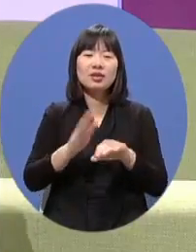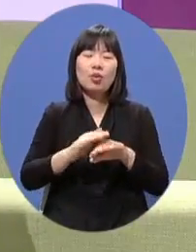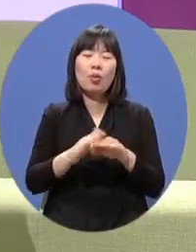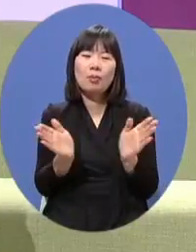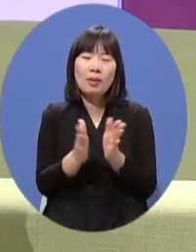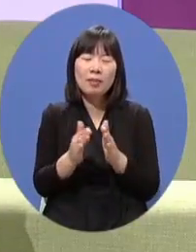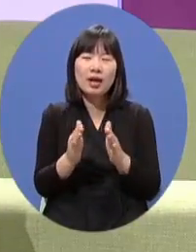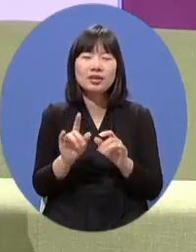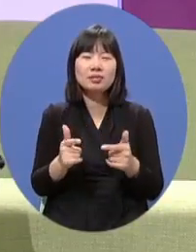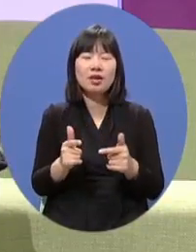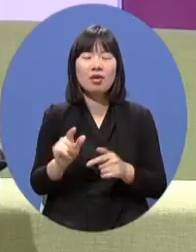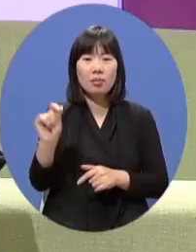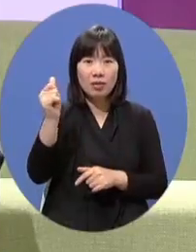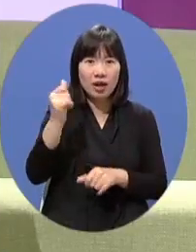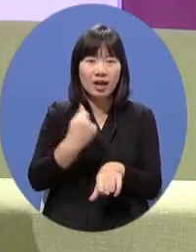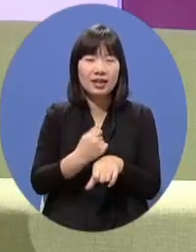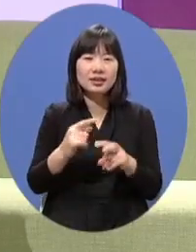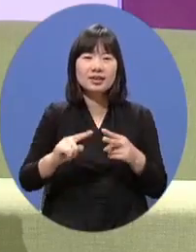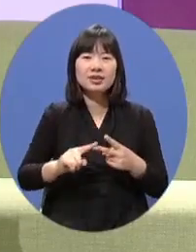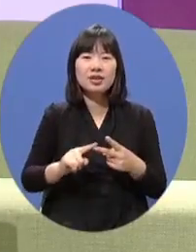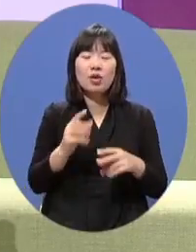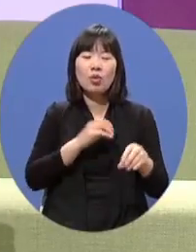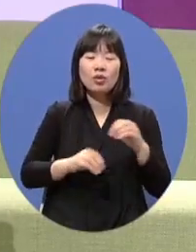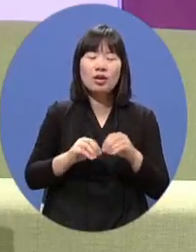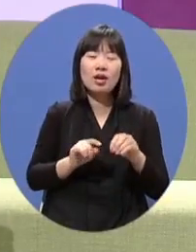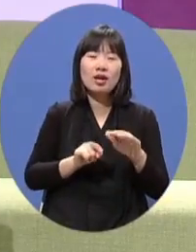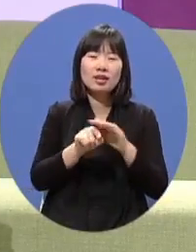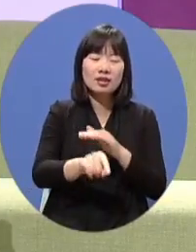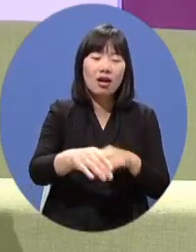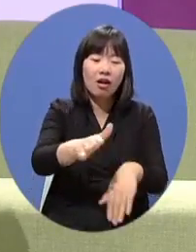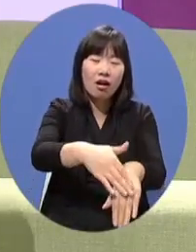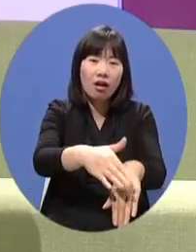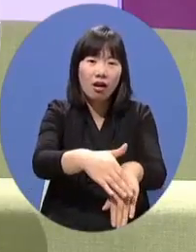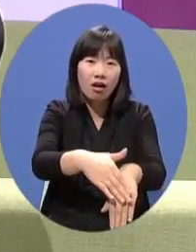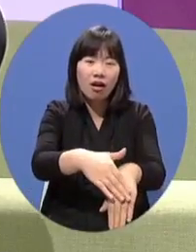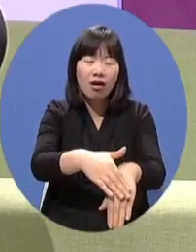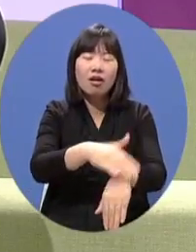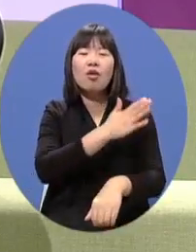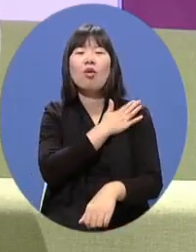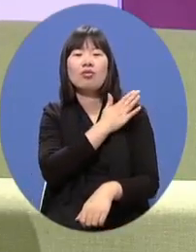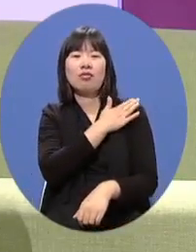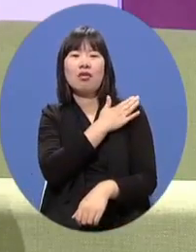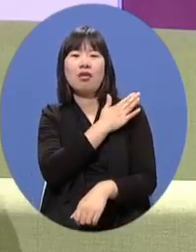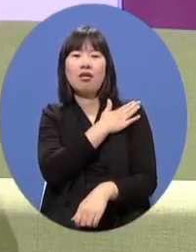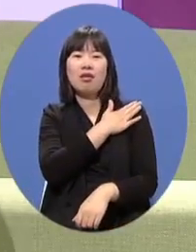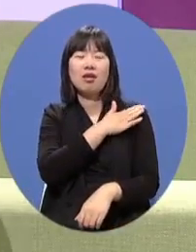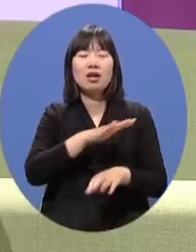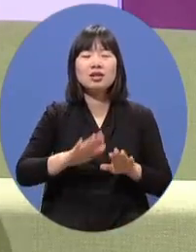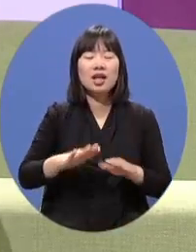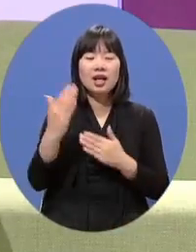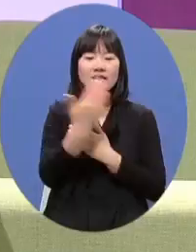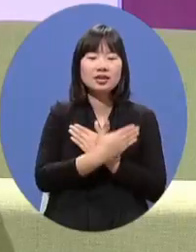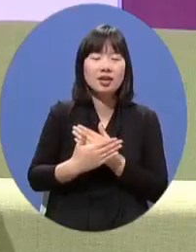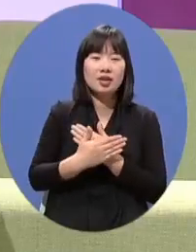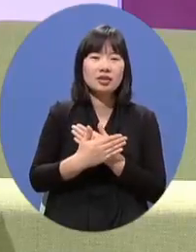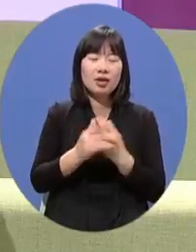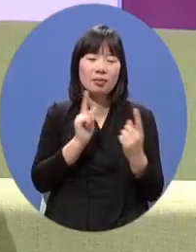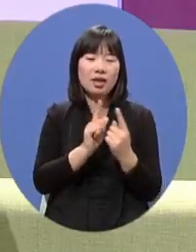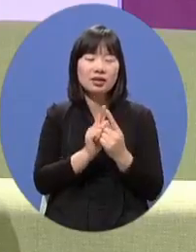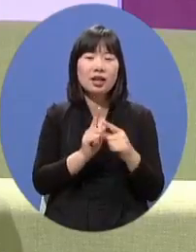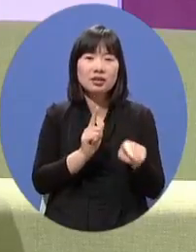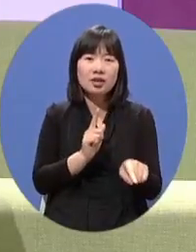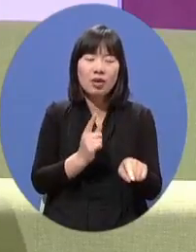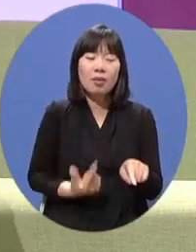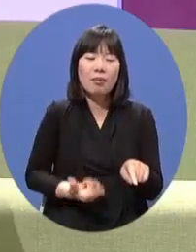소리, 아니면 뭐 이런 거라든지 아니면 오히려 가셔가지고 서진아, 이게 어깨, 뭐 이런 걸로 해서 좀 신체적인 접촉이나 이런 걸